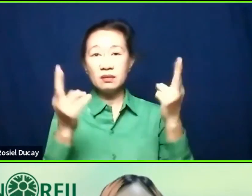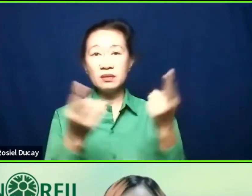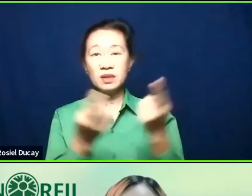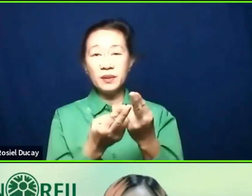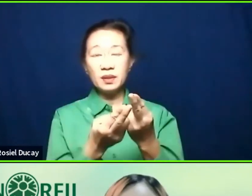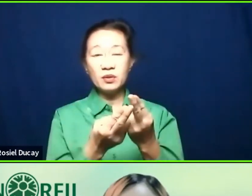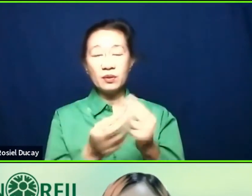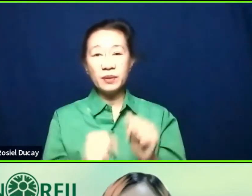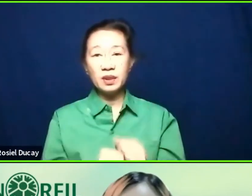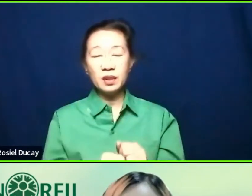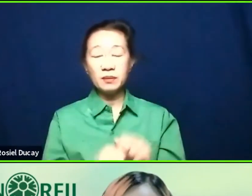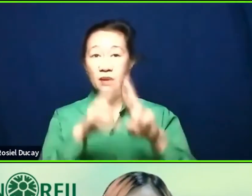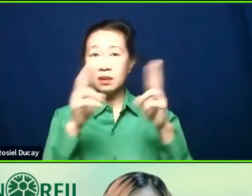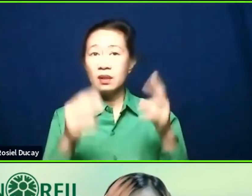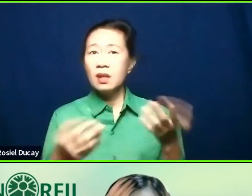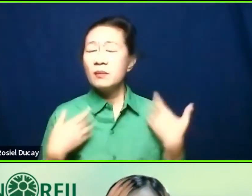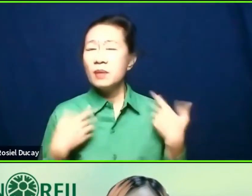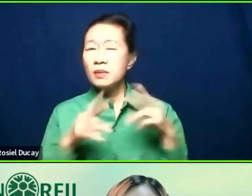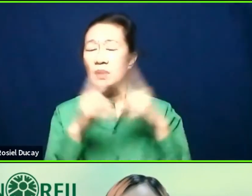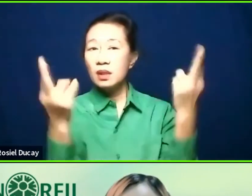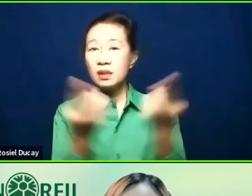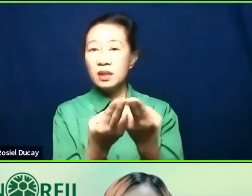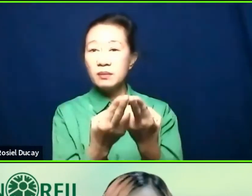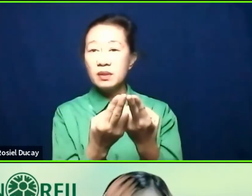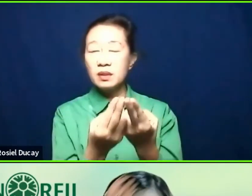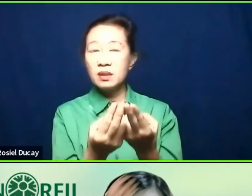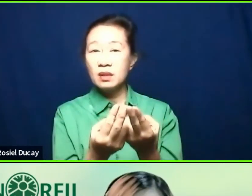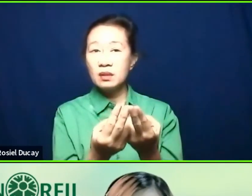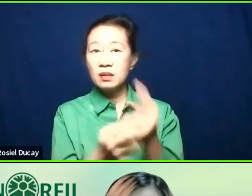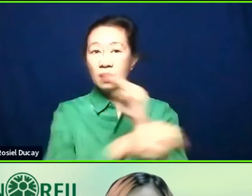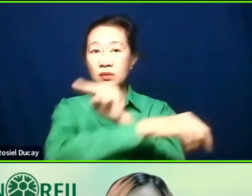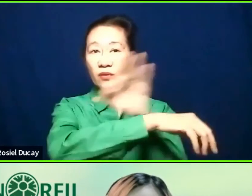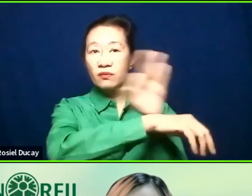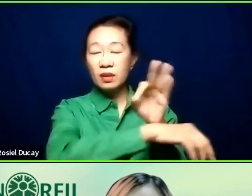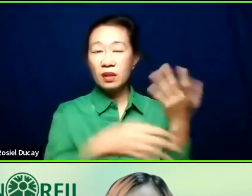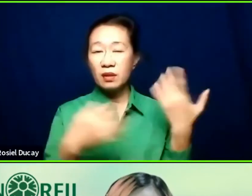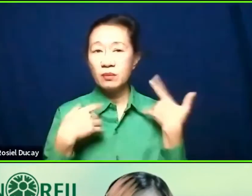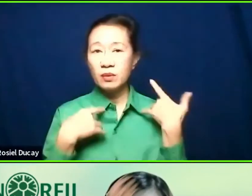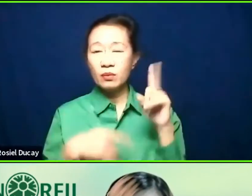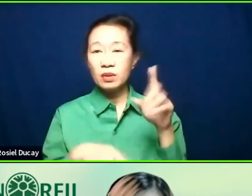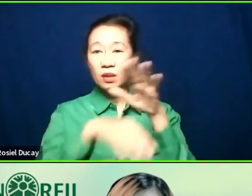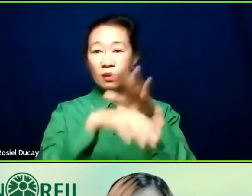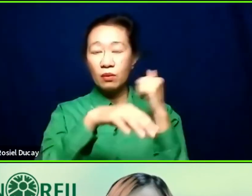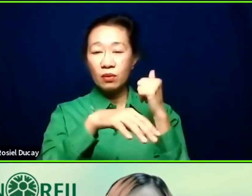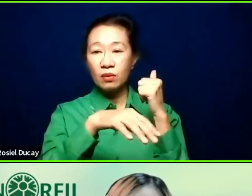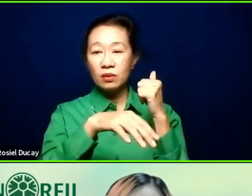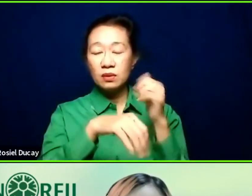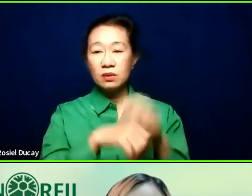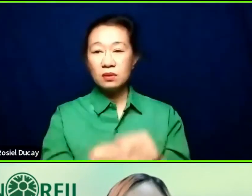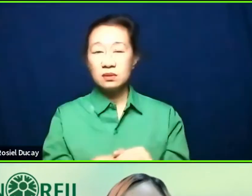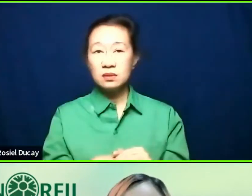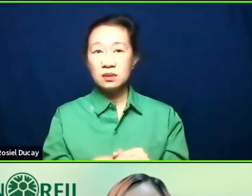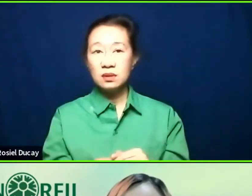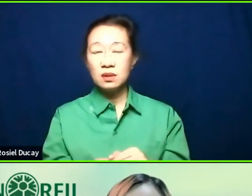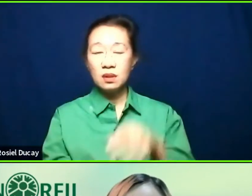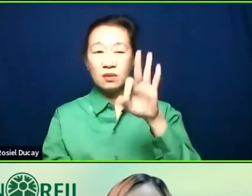mag-aalaga, no. Ang Northfield, no, actually meron siyang tinatawag na foster